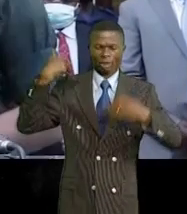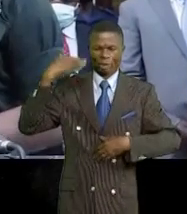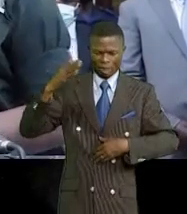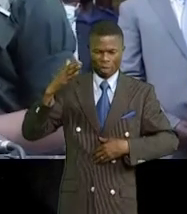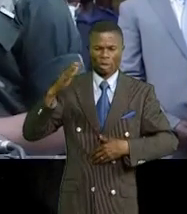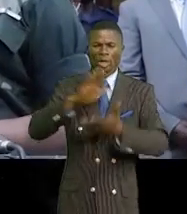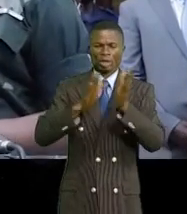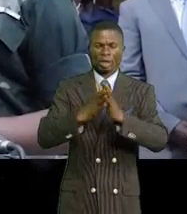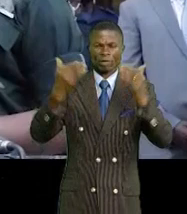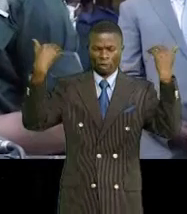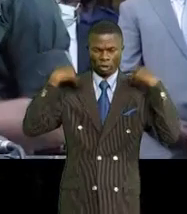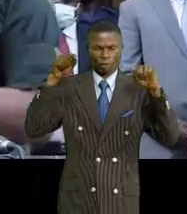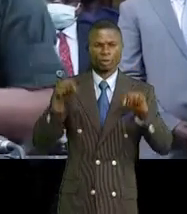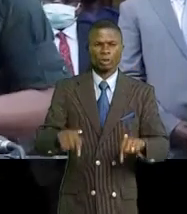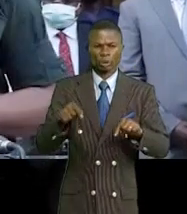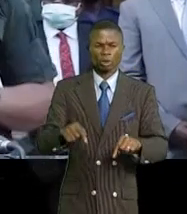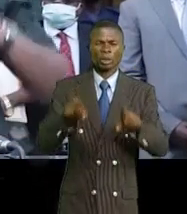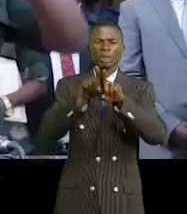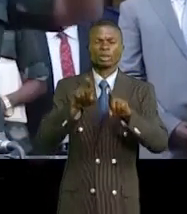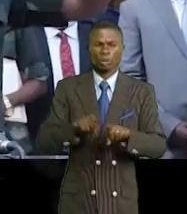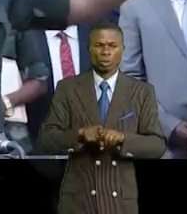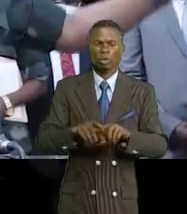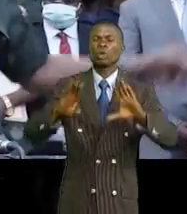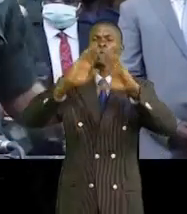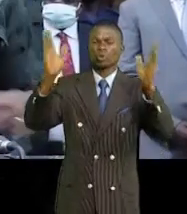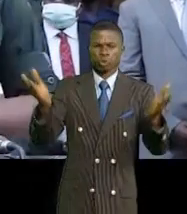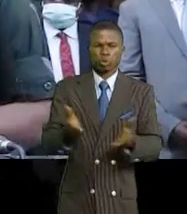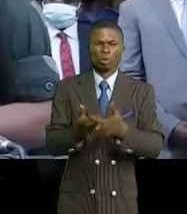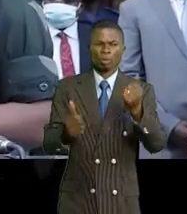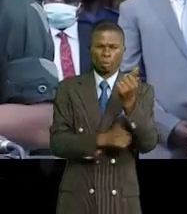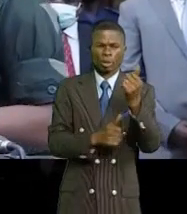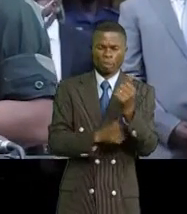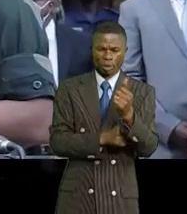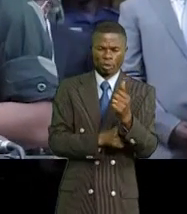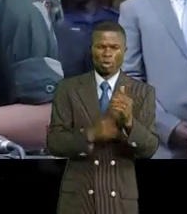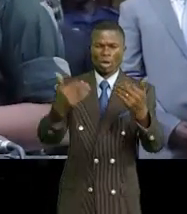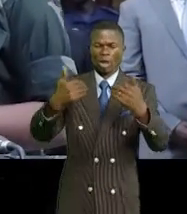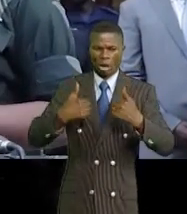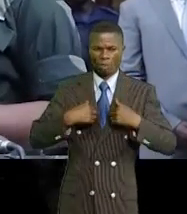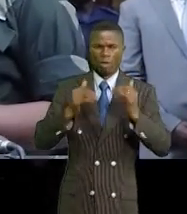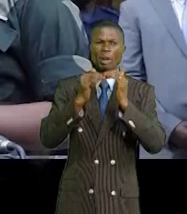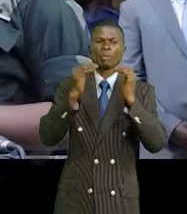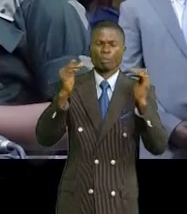cette province. Ainsi, nous tous, nous arriverons à cet